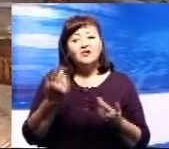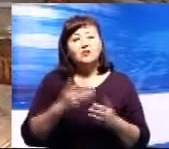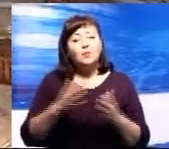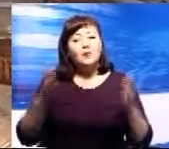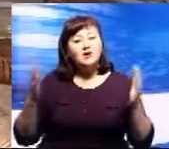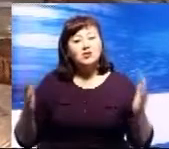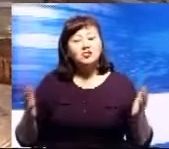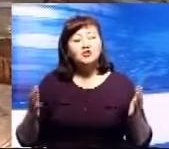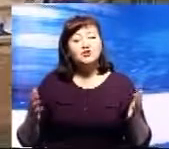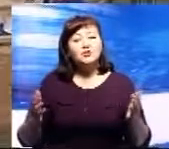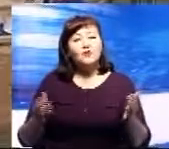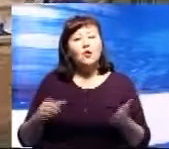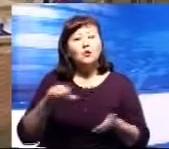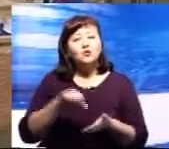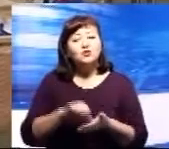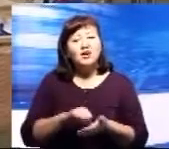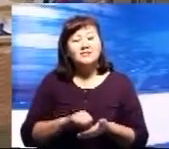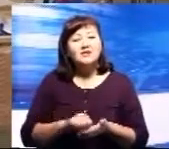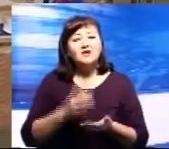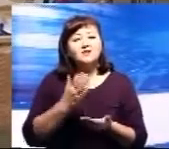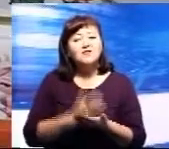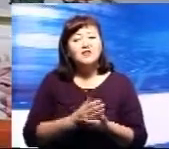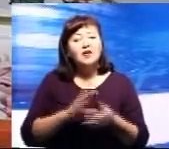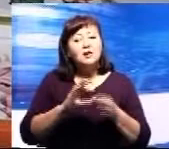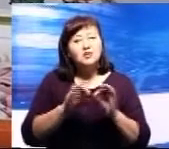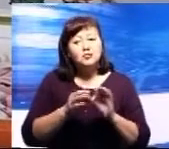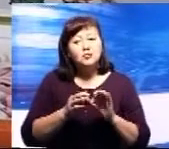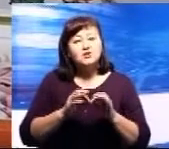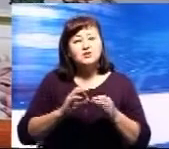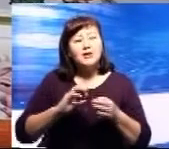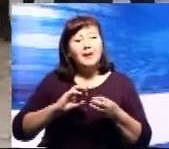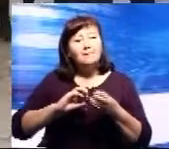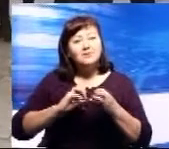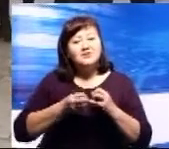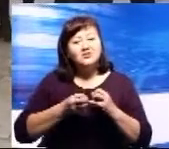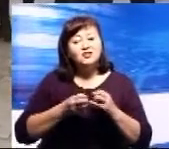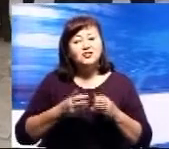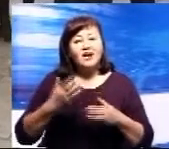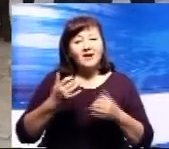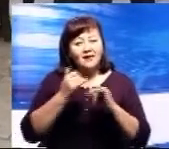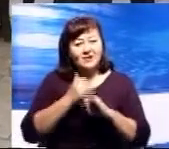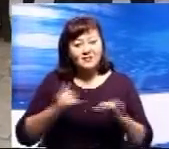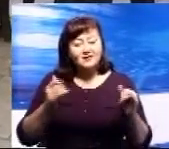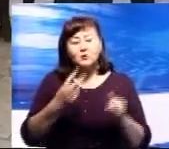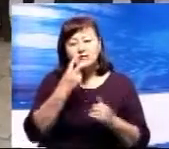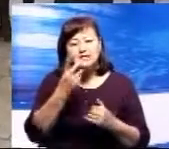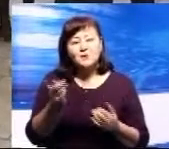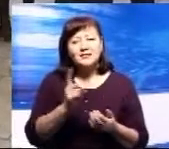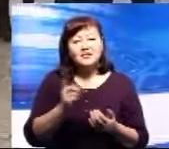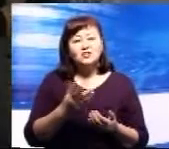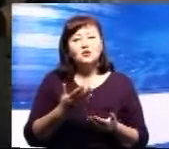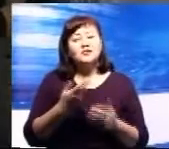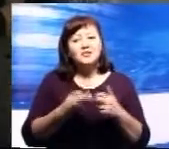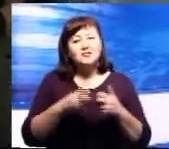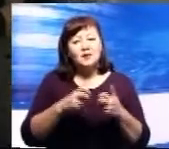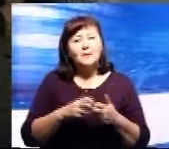участников имеют сложности в психическом развитии, поэтому им тяжело учить слова песен наизусть. Но несмотря на это, конкурсанты смогли достойно